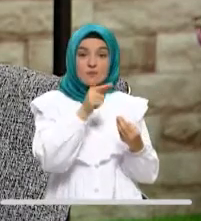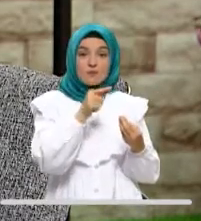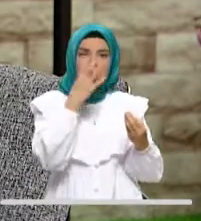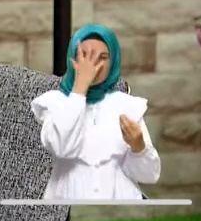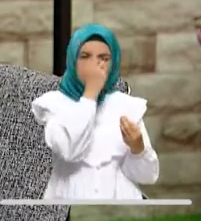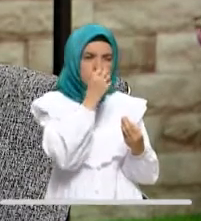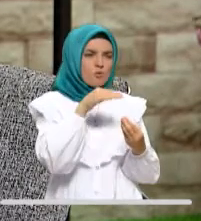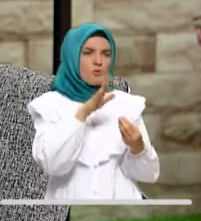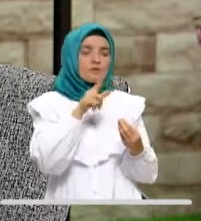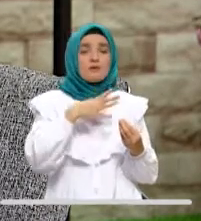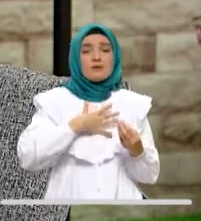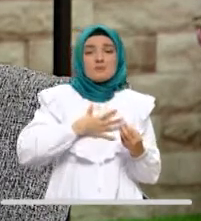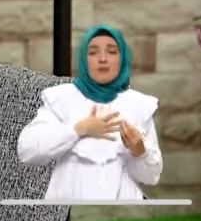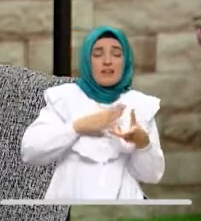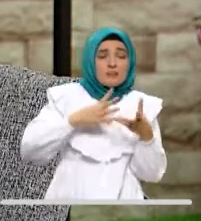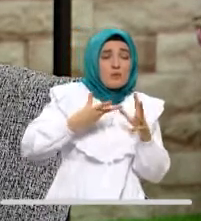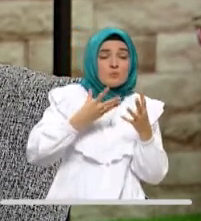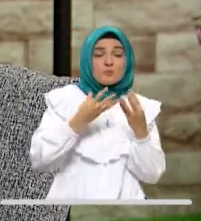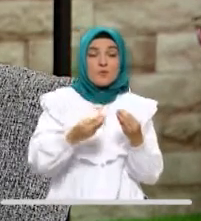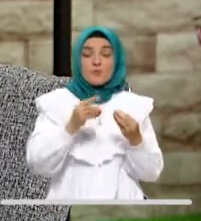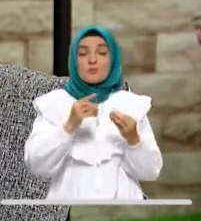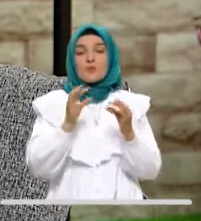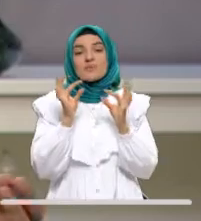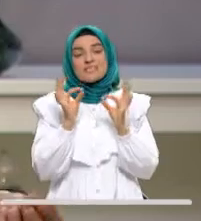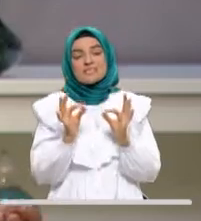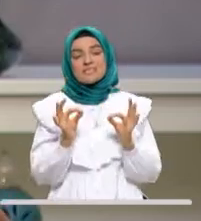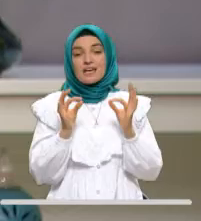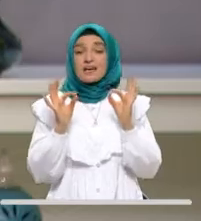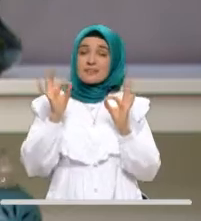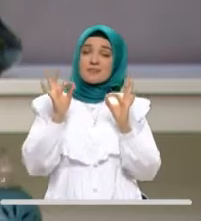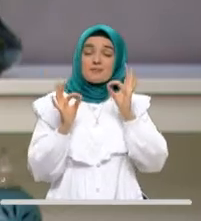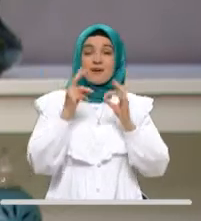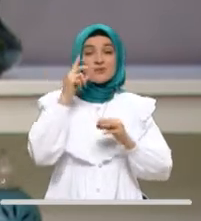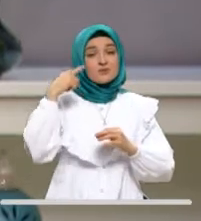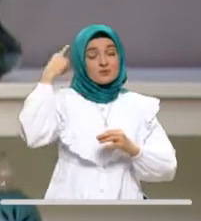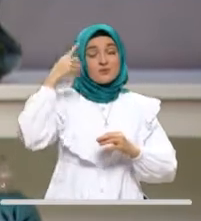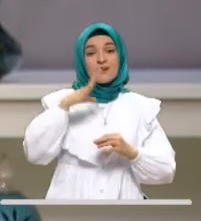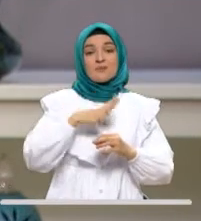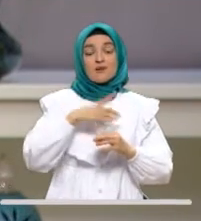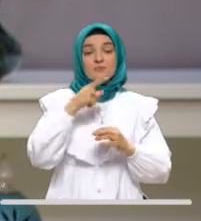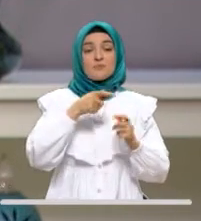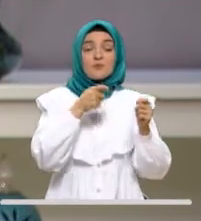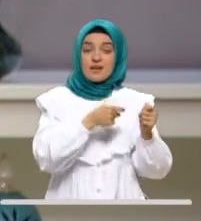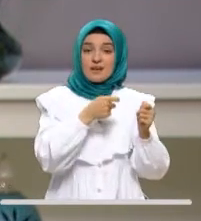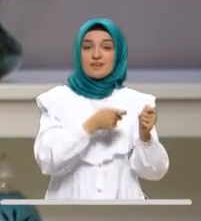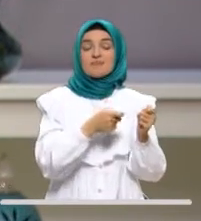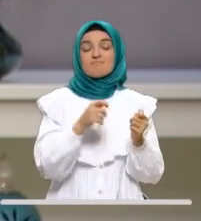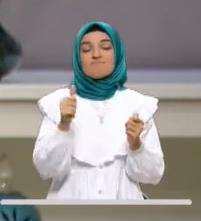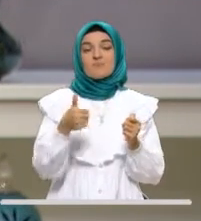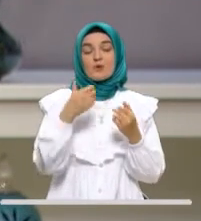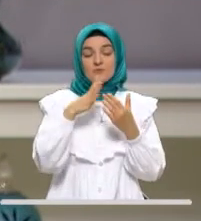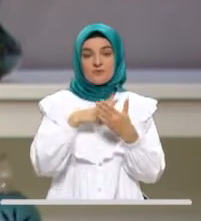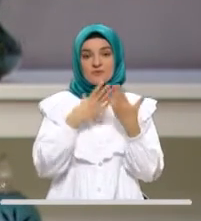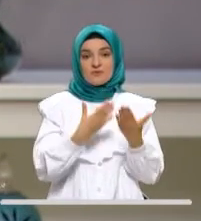onların moralleri bozulur diyor. Ya yani bu kadar, kadar ince detaylarını düşünüyorlar. Aslında o aldıkları eğitimin de hala çıktılarını görüyoruz bu